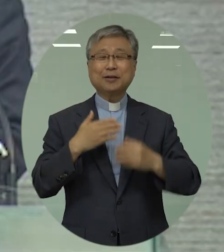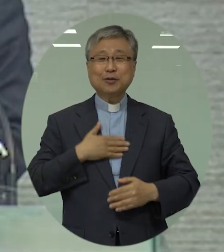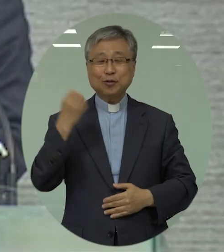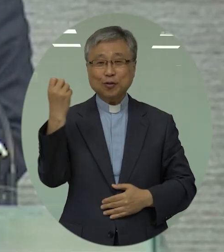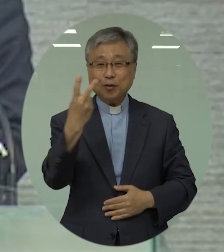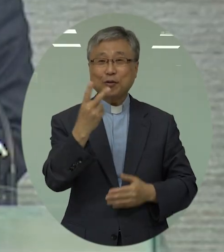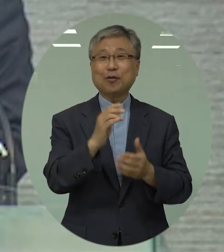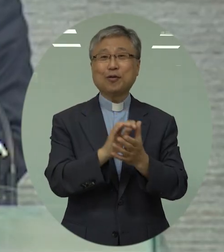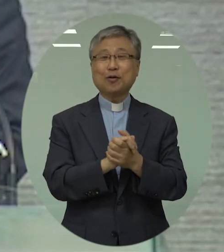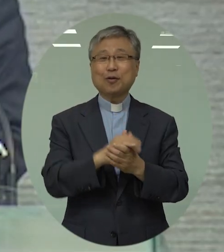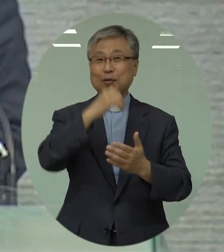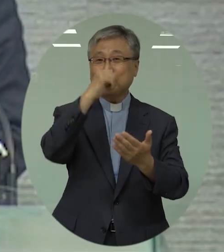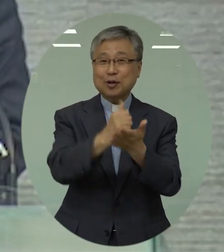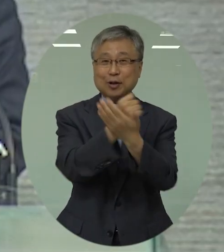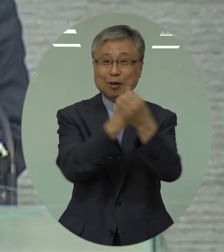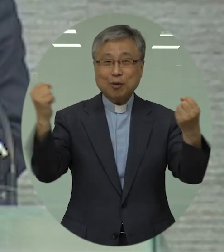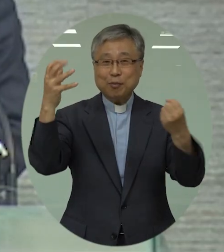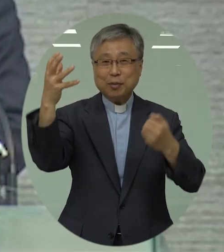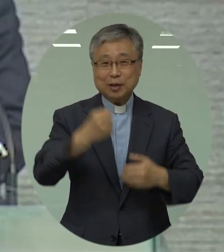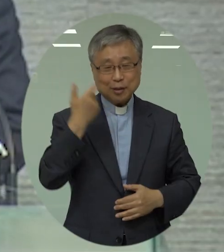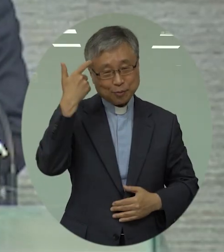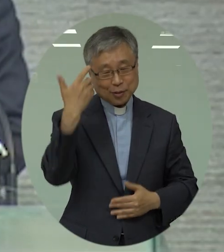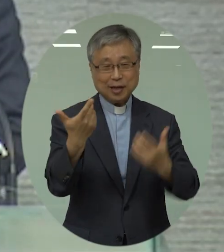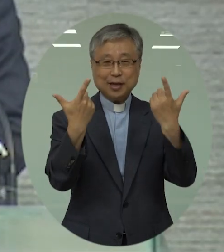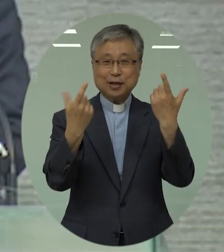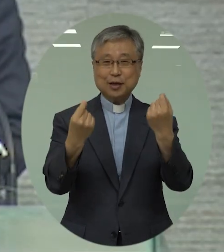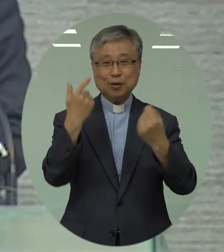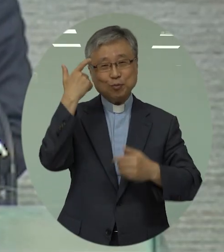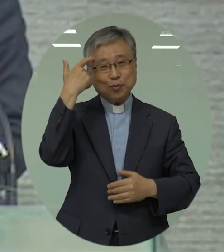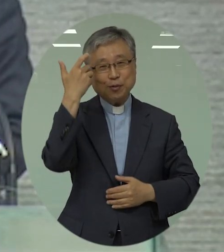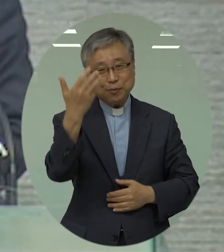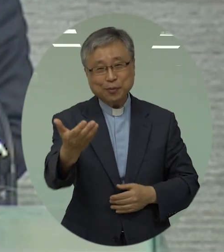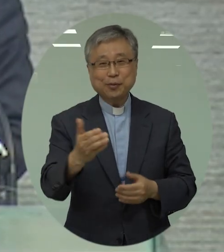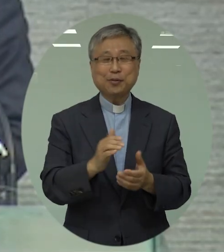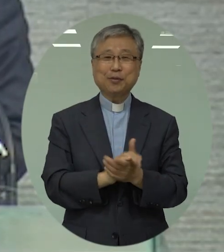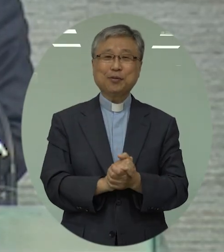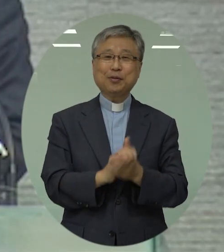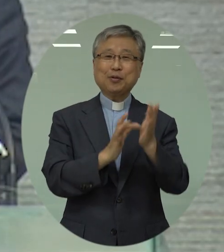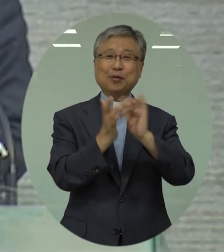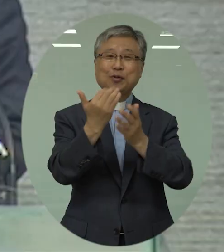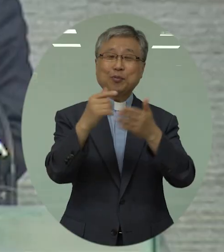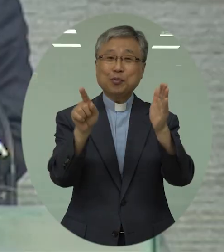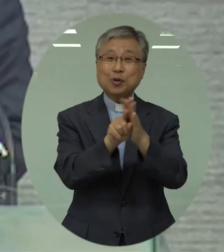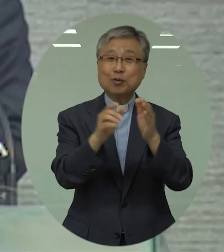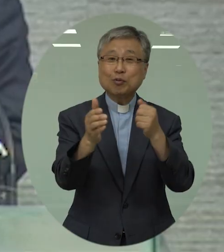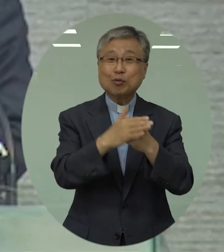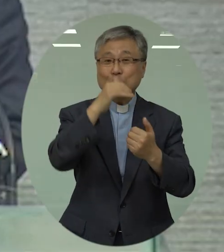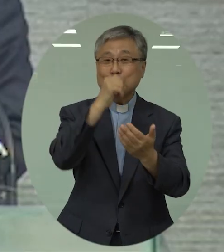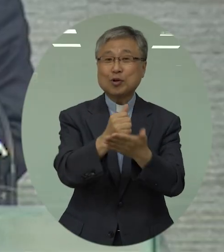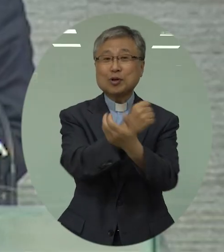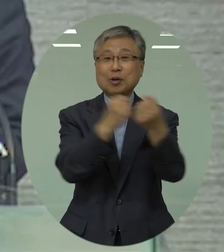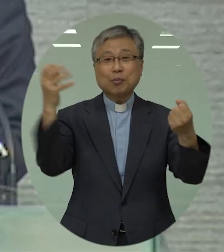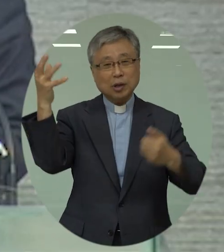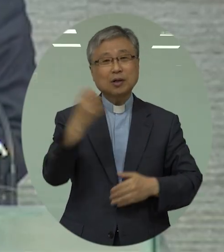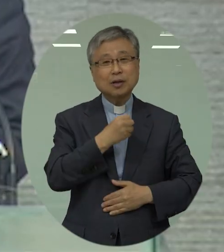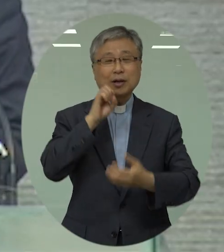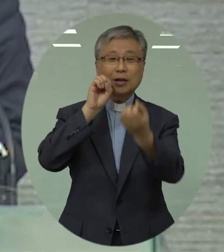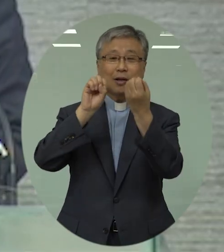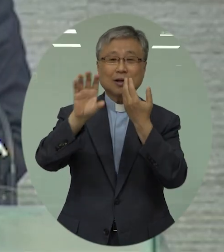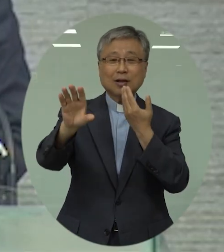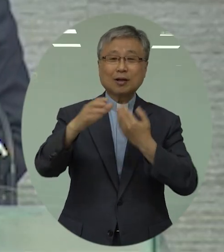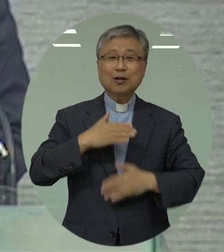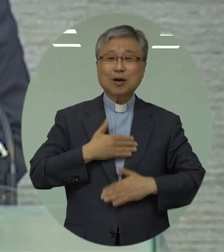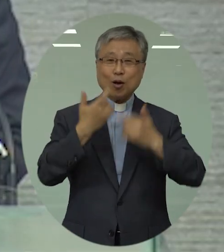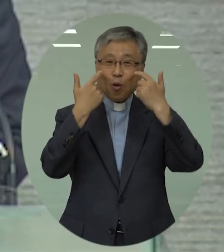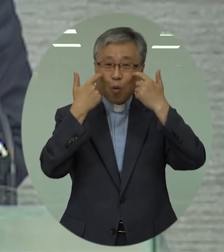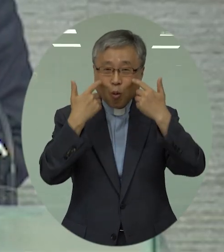또 죄사함을 받으셨습니까? 또 이렇게 물어본단 말이에요. 예수 믿으니까 죄사함이야 받았겠죠. 그러면